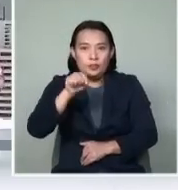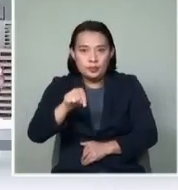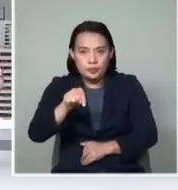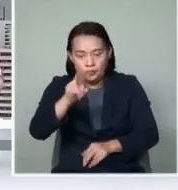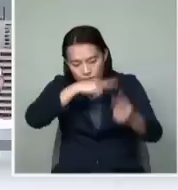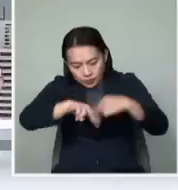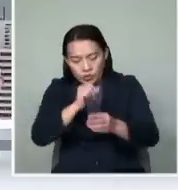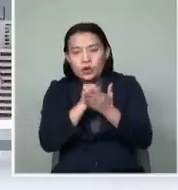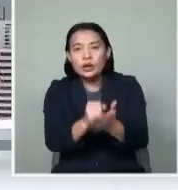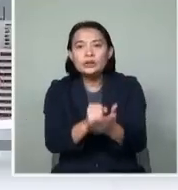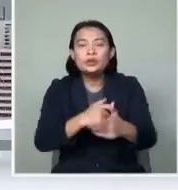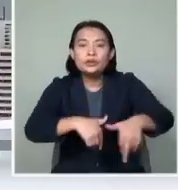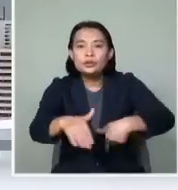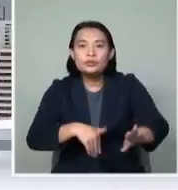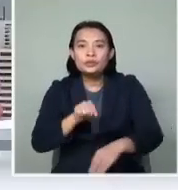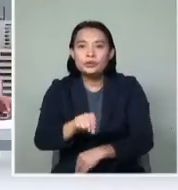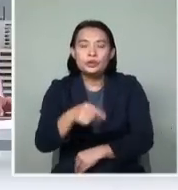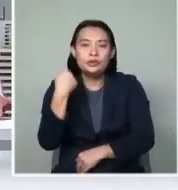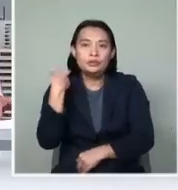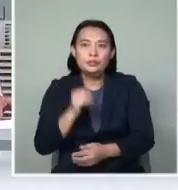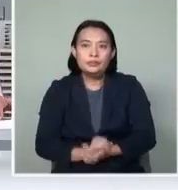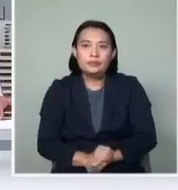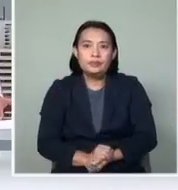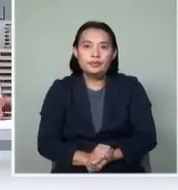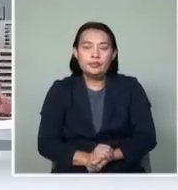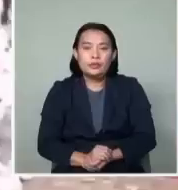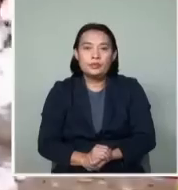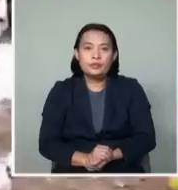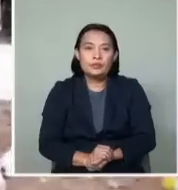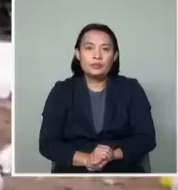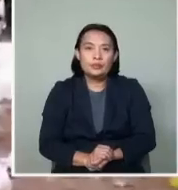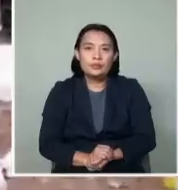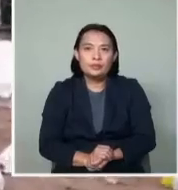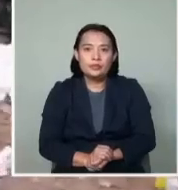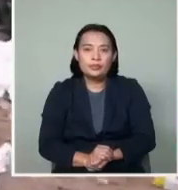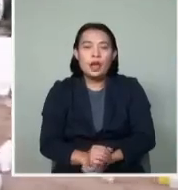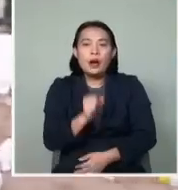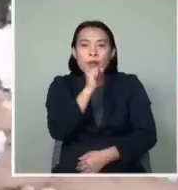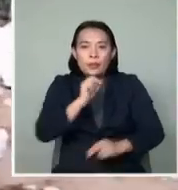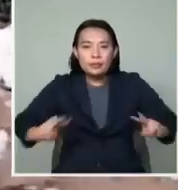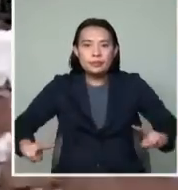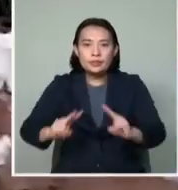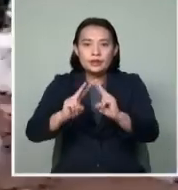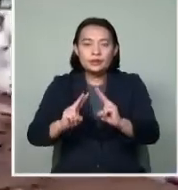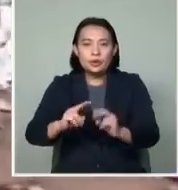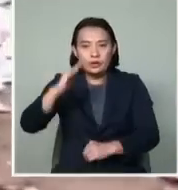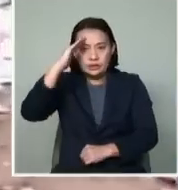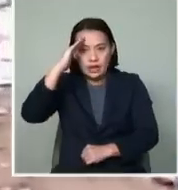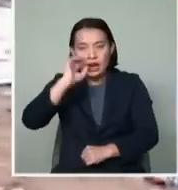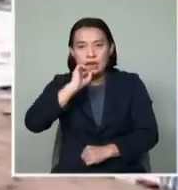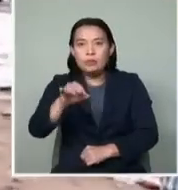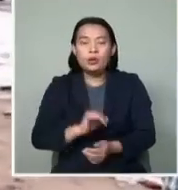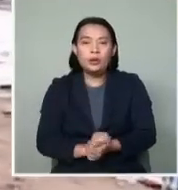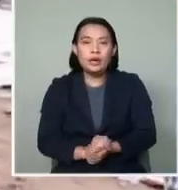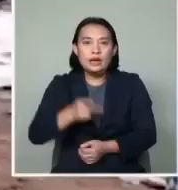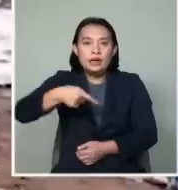ที่ไปช่วยเหลือชาวบ้านแล้วค่ะเรื่องนี้ได้รับการเปิดเผยโดยพลโทคงชีพตันตระวานิชโฆษกกระทรวงกลาโหมนะคะที่ได้เปิดเผยว่าพลเ